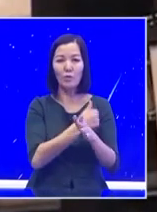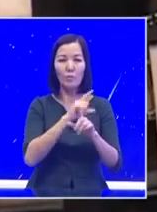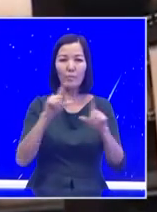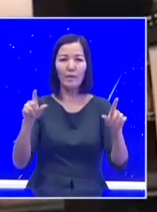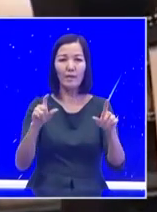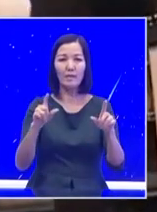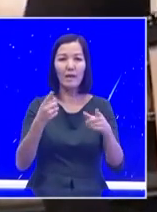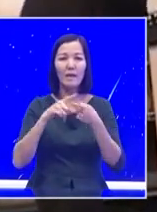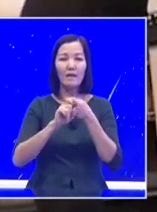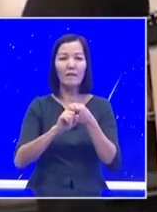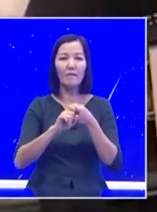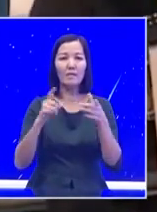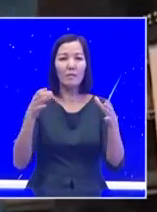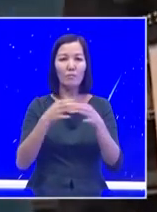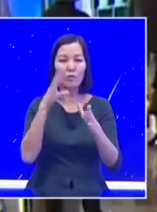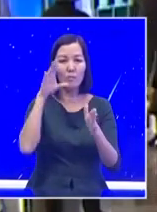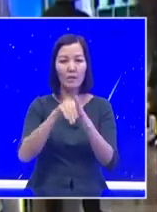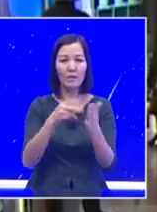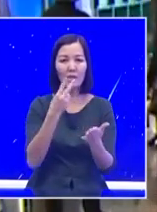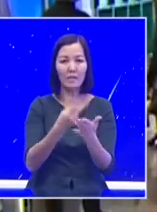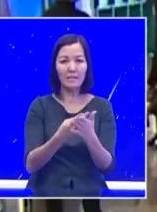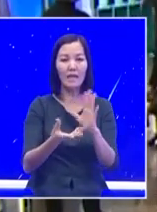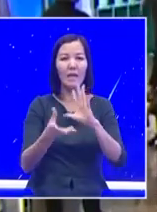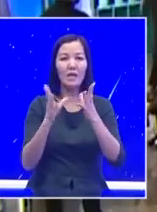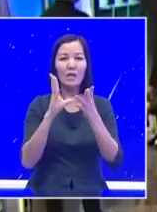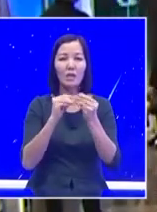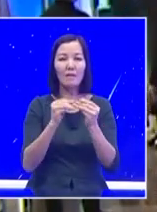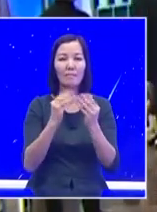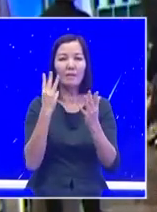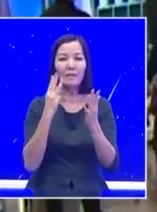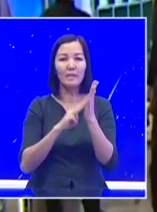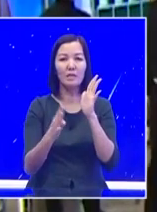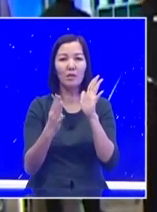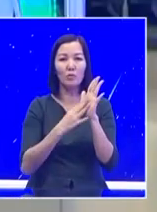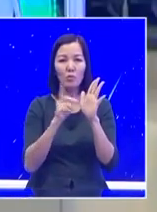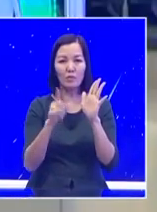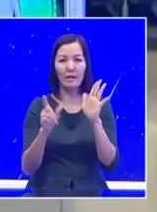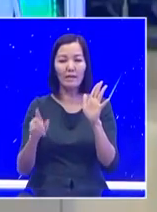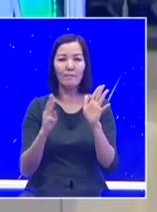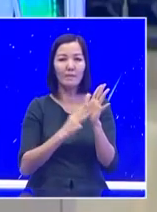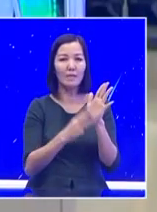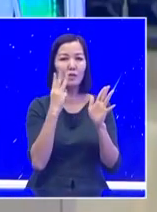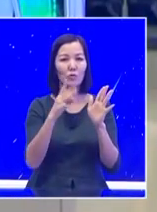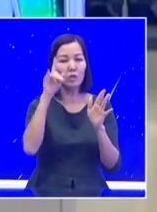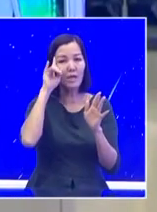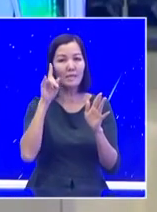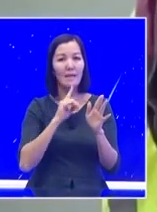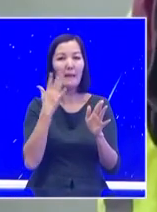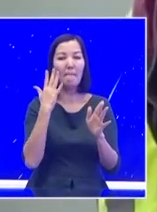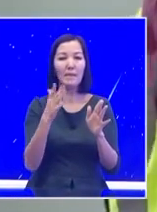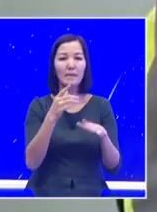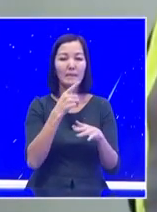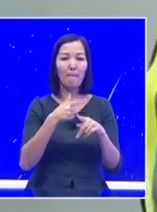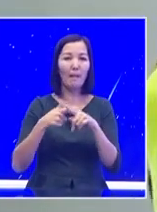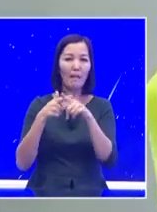аурухананың инфекциялық корпусына жатқызылды. Жалпы эвакуацияланған адам саны 89. Олардың 83-ші қазақстандық, 5-еуі